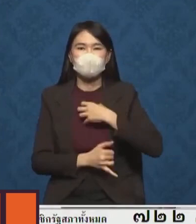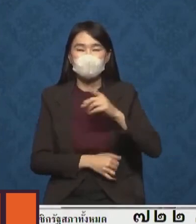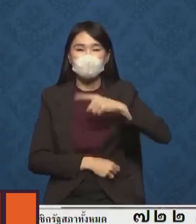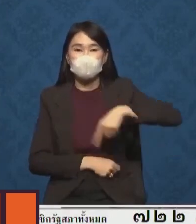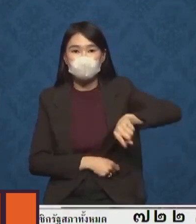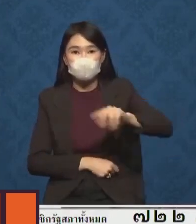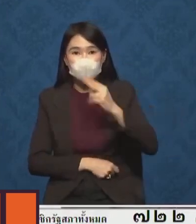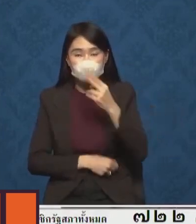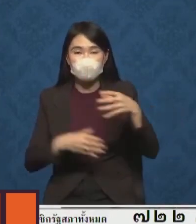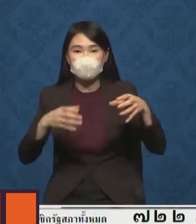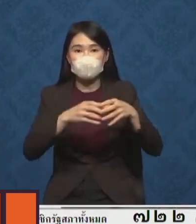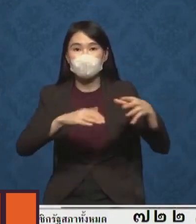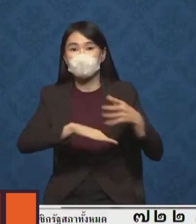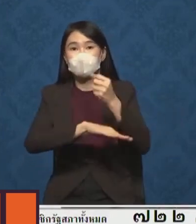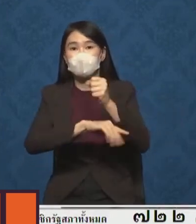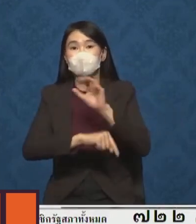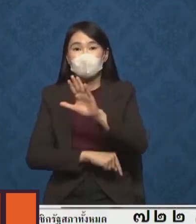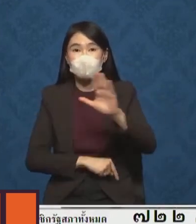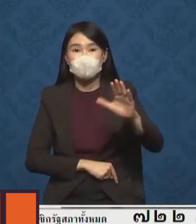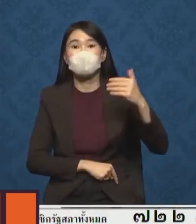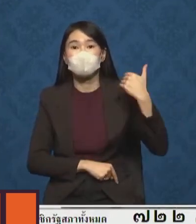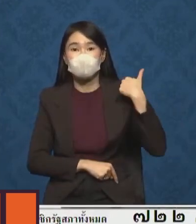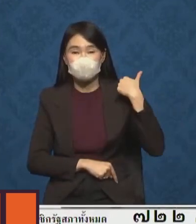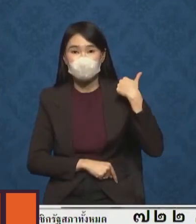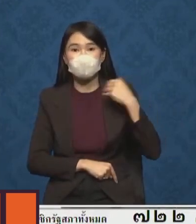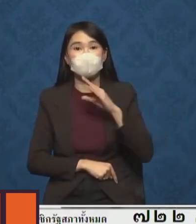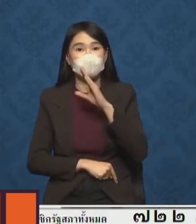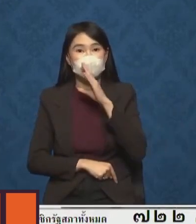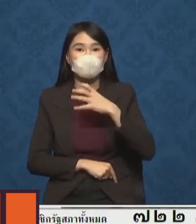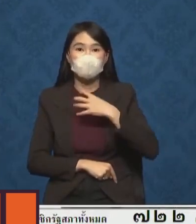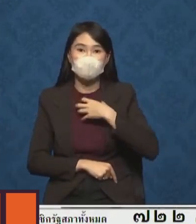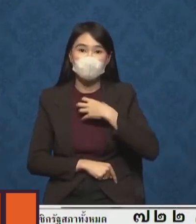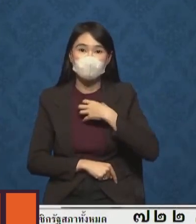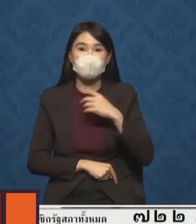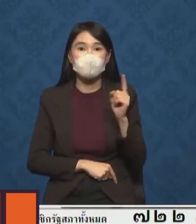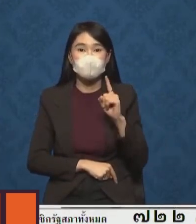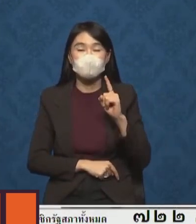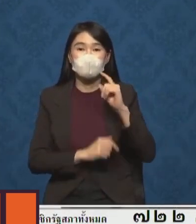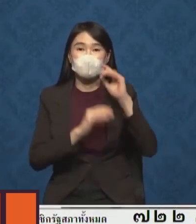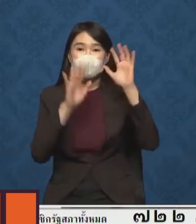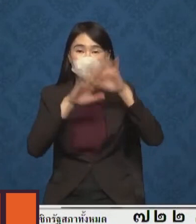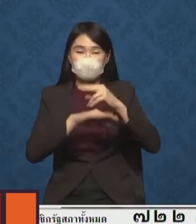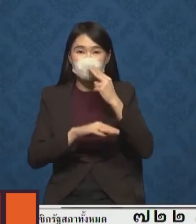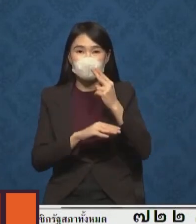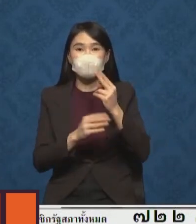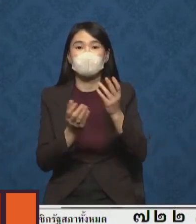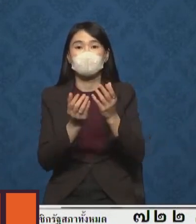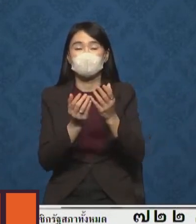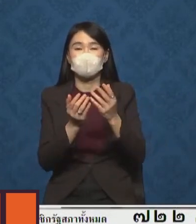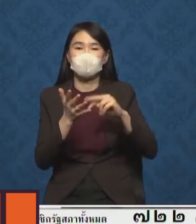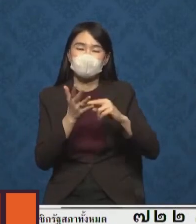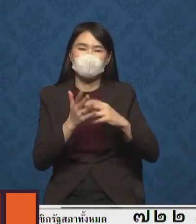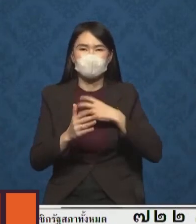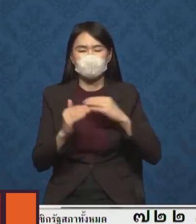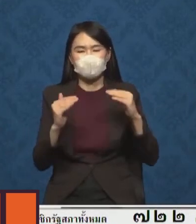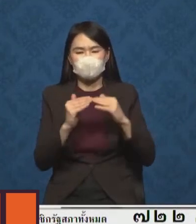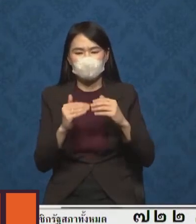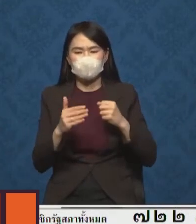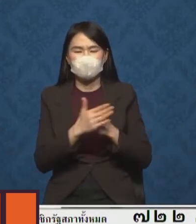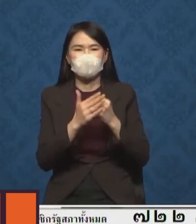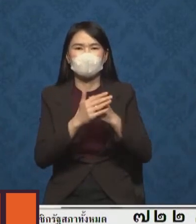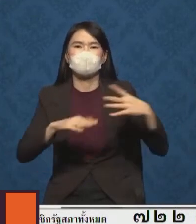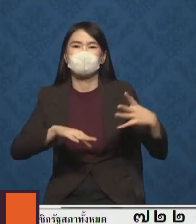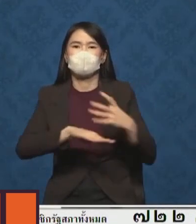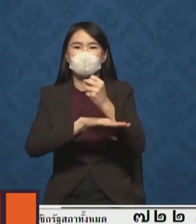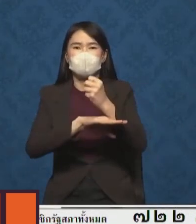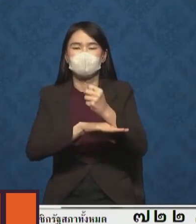พักการเมืองของเขาเขามาพูดเพื่อจะเดินหน้าสรางความเป็ธรรมแรกเรียกร้องสิธของภาคการเมองของพ